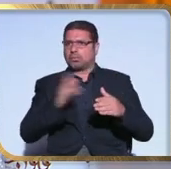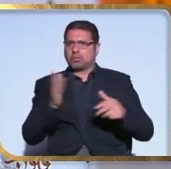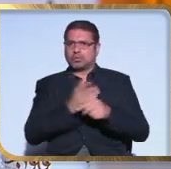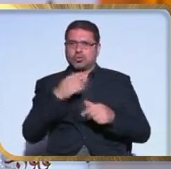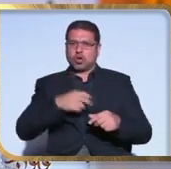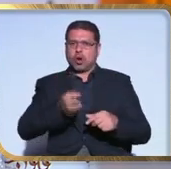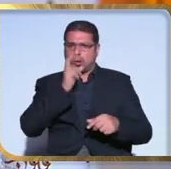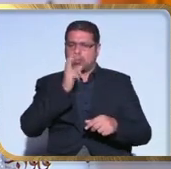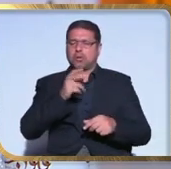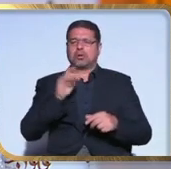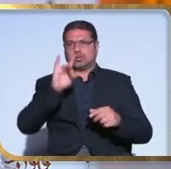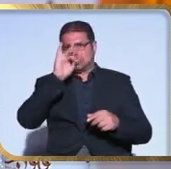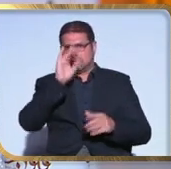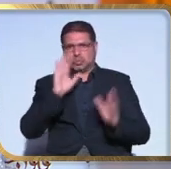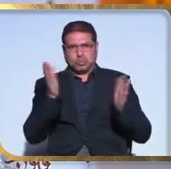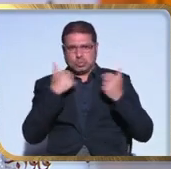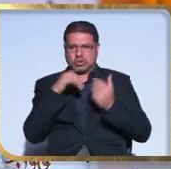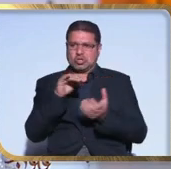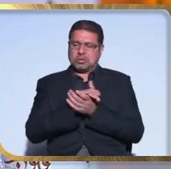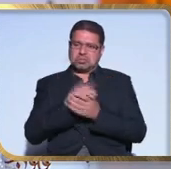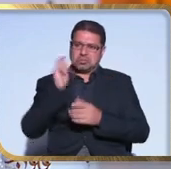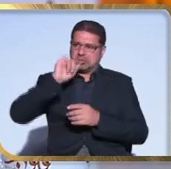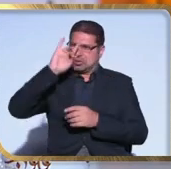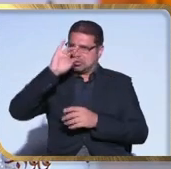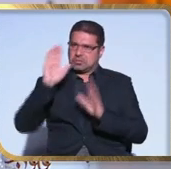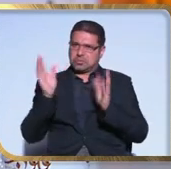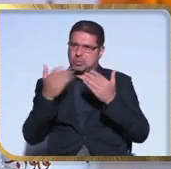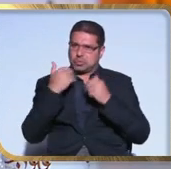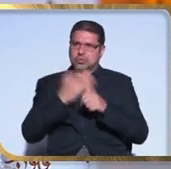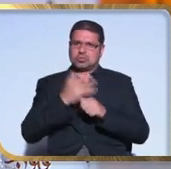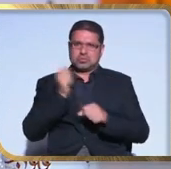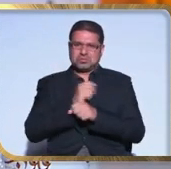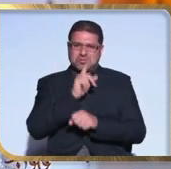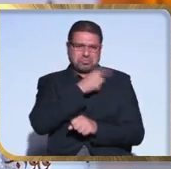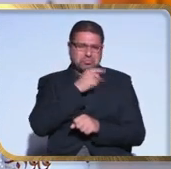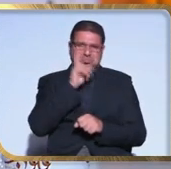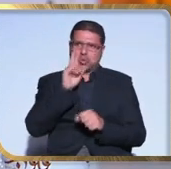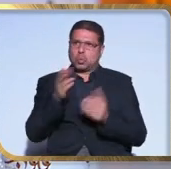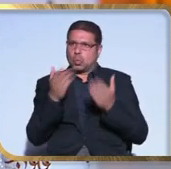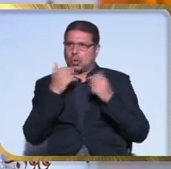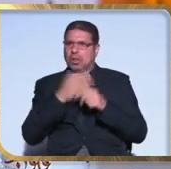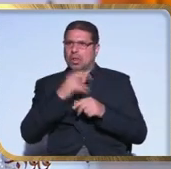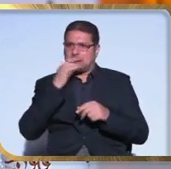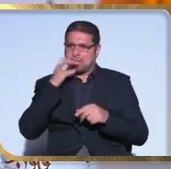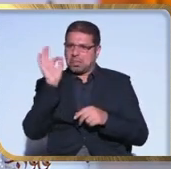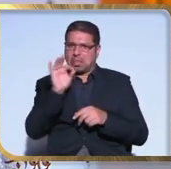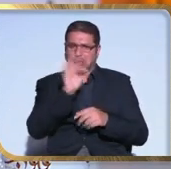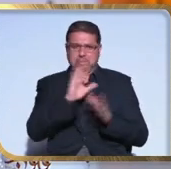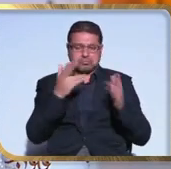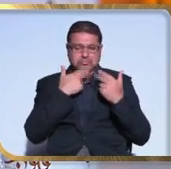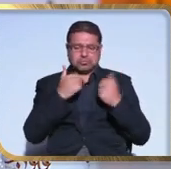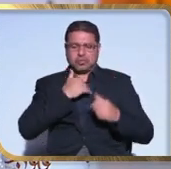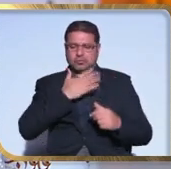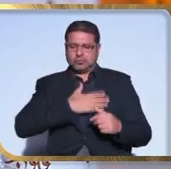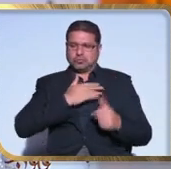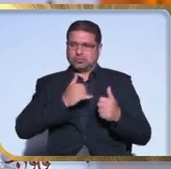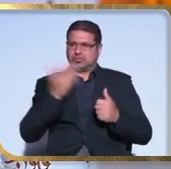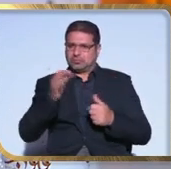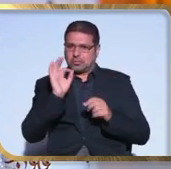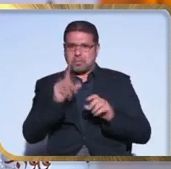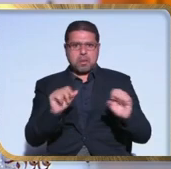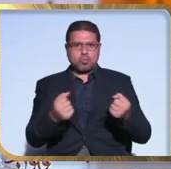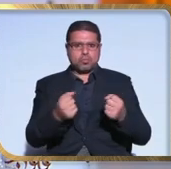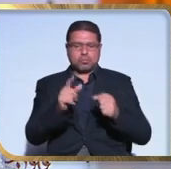شرب لا في خمر لا في صحبه سوء لا في افعال سيئه لا في افعال قبيحه لا في انفسهم ولا بيسمحوا بيها